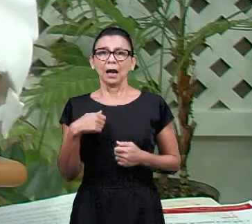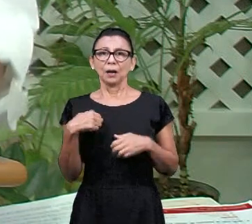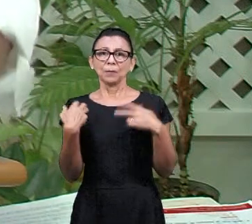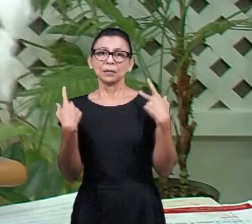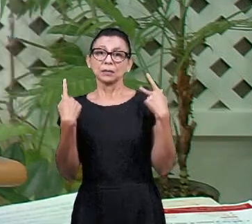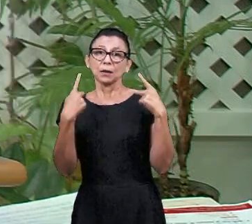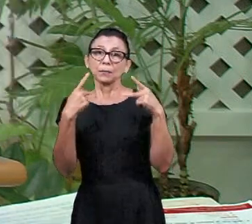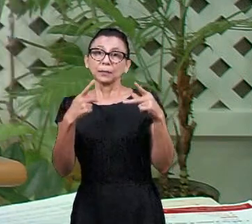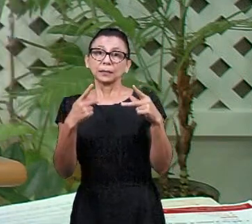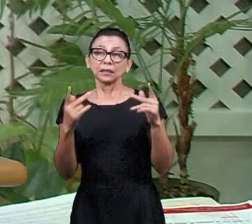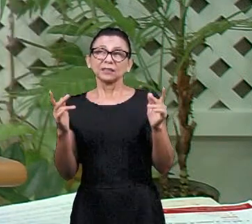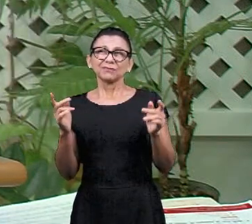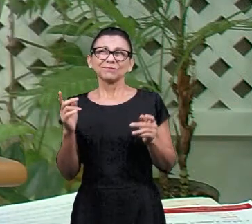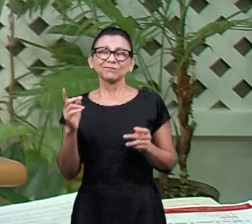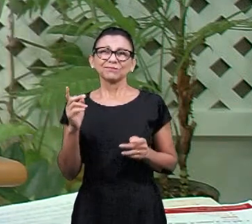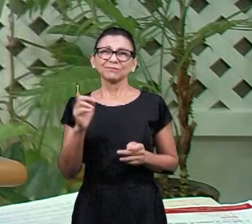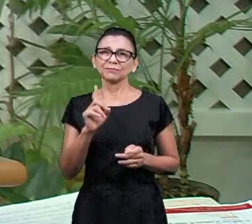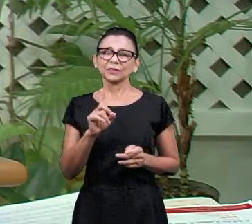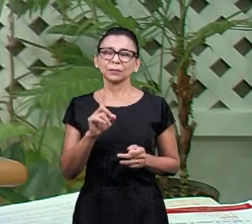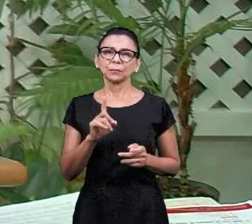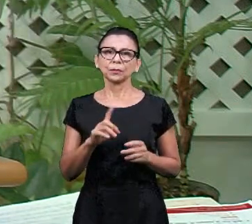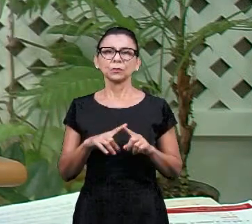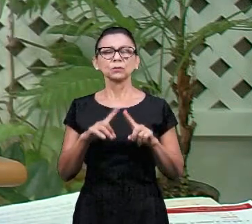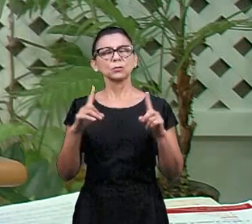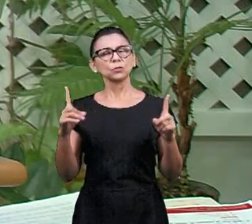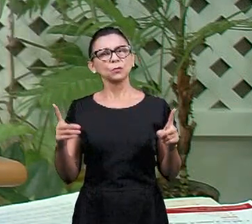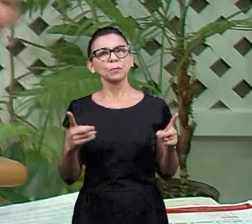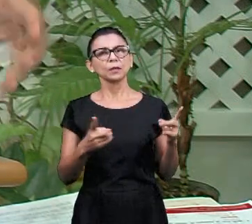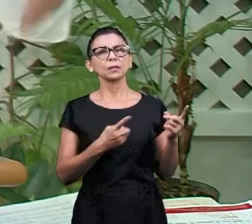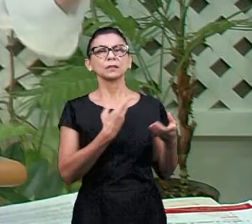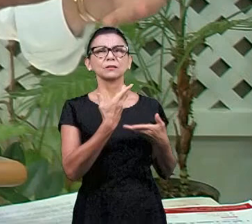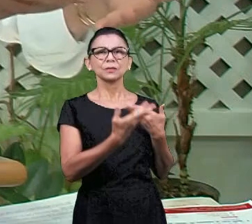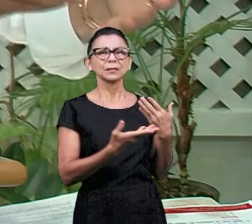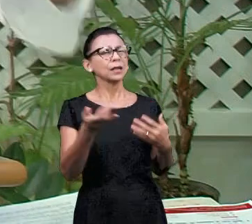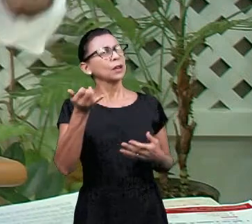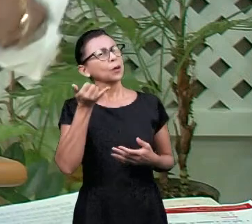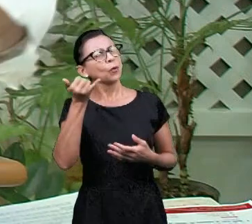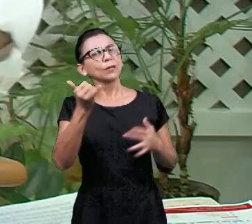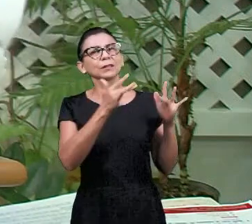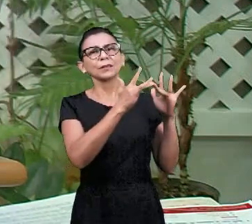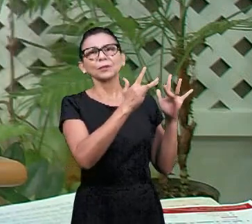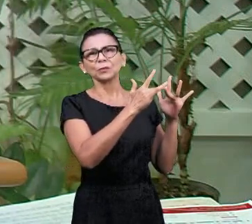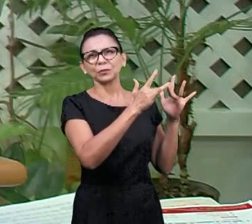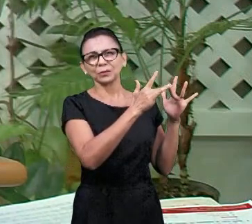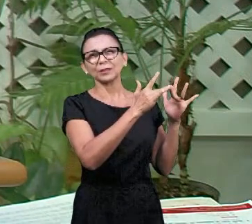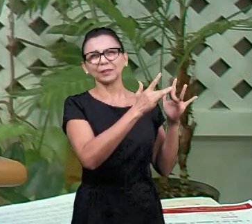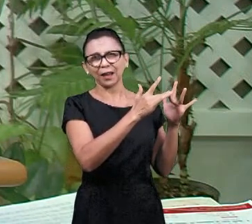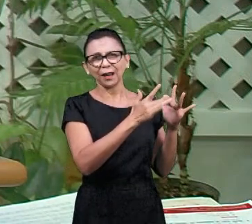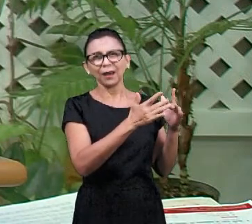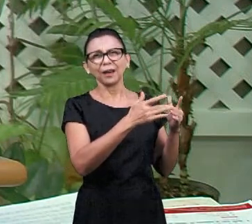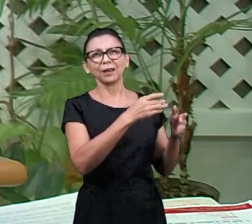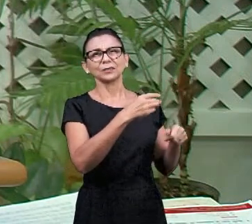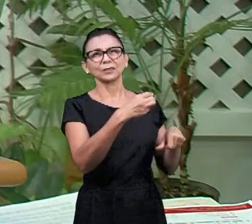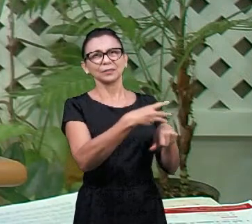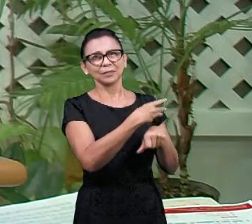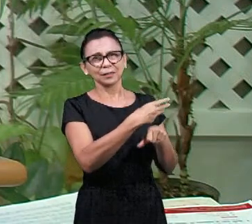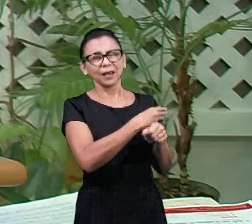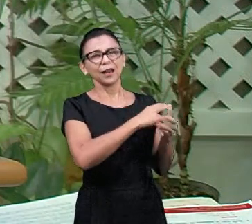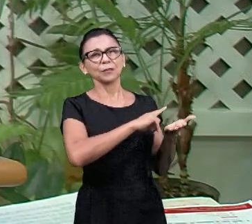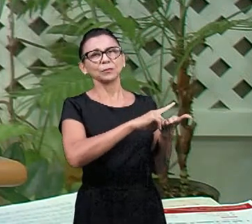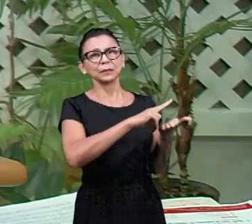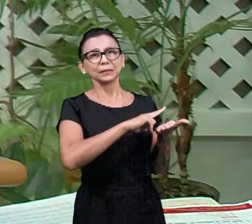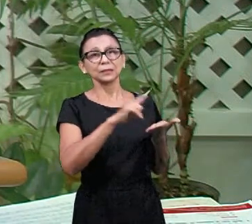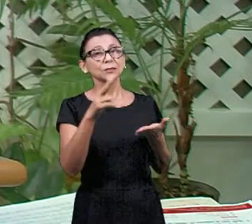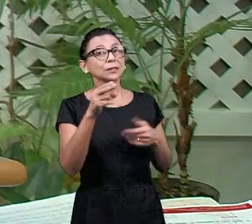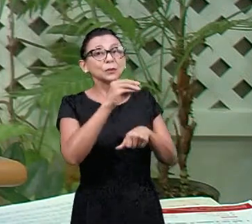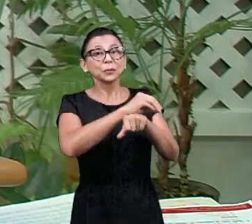aller dans la maison. Euh, euh, Faites passer un coup de fil, appelez la personne. Ça, c'est votre prochain.